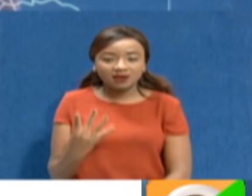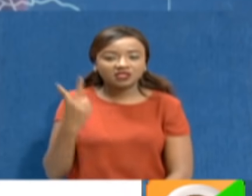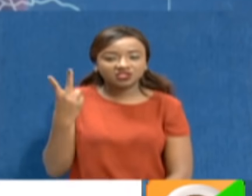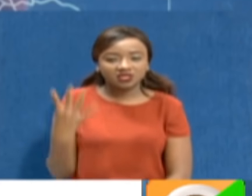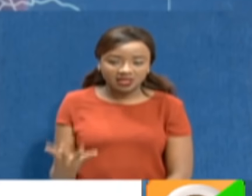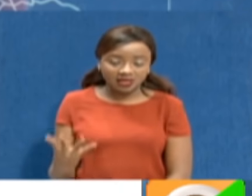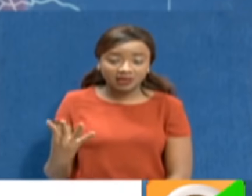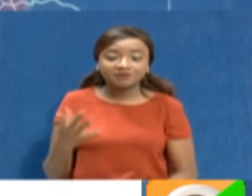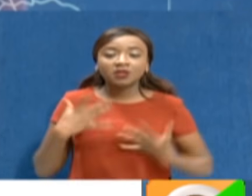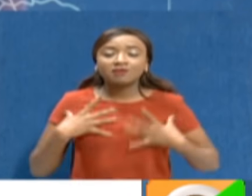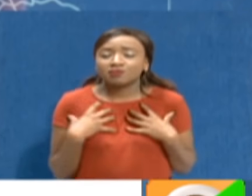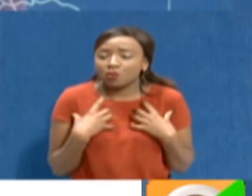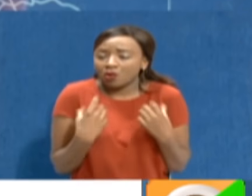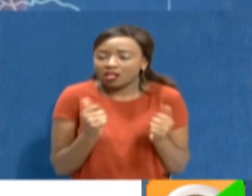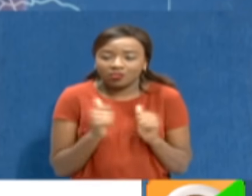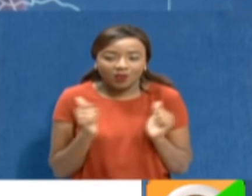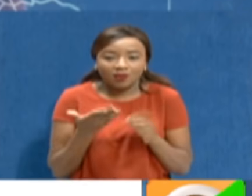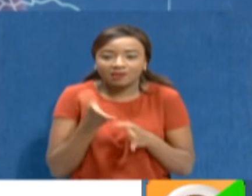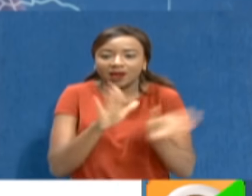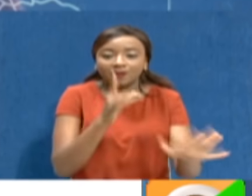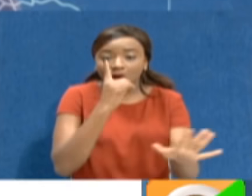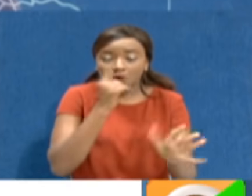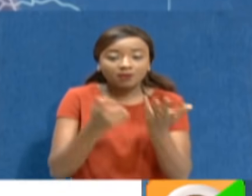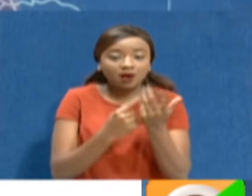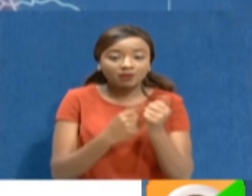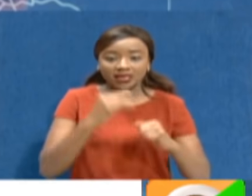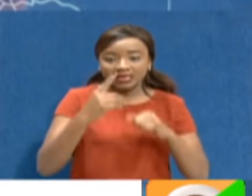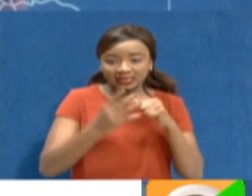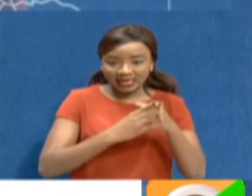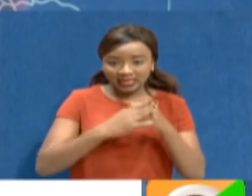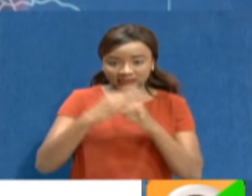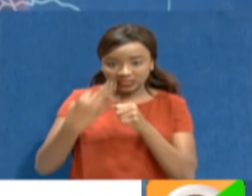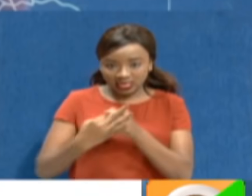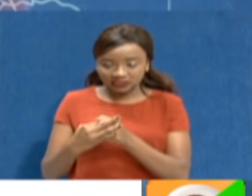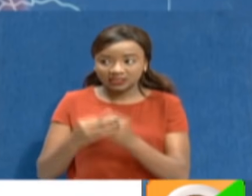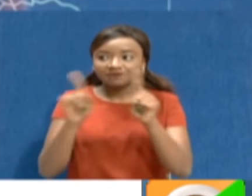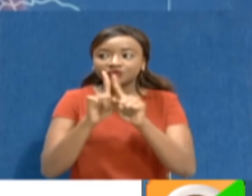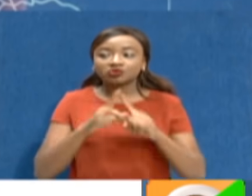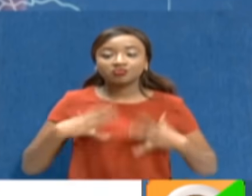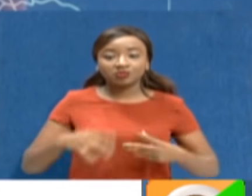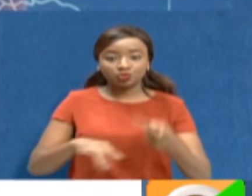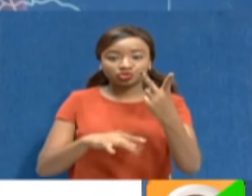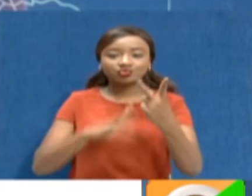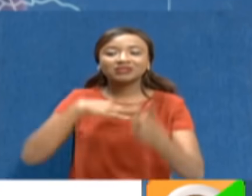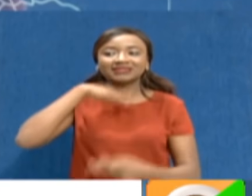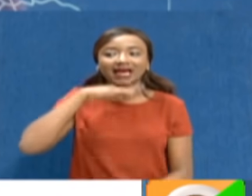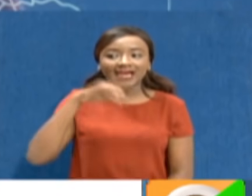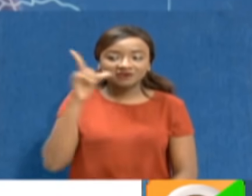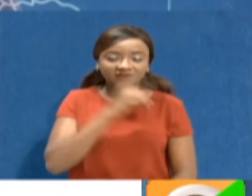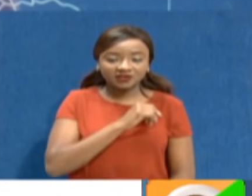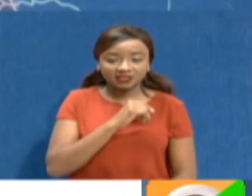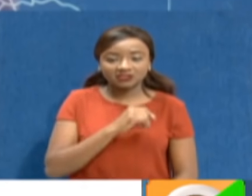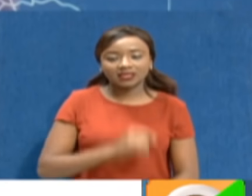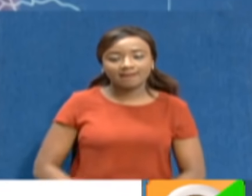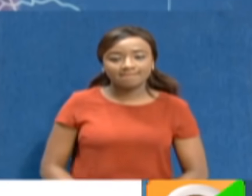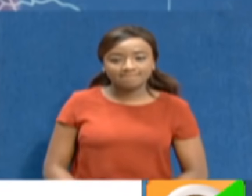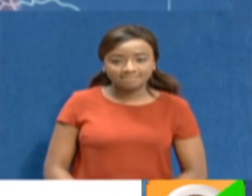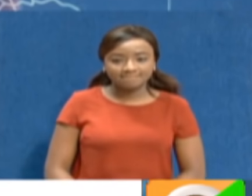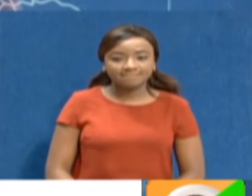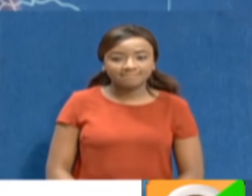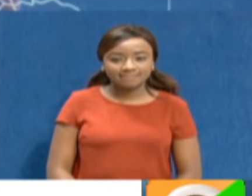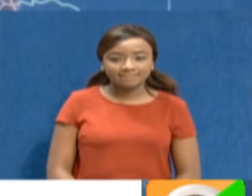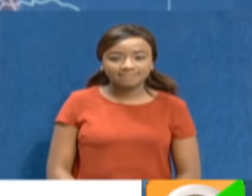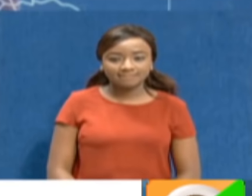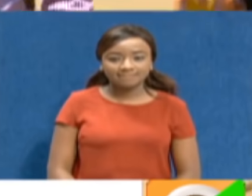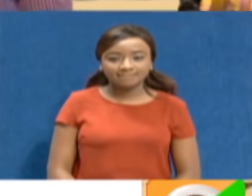4424. Waliopona hii leo ni 98, huku wawili wakipoteza maisha yao kwenye takwimu za hivi